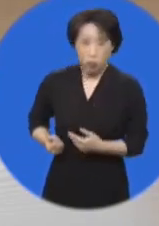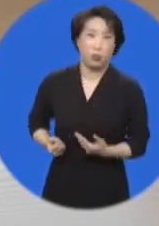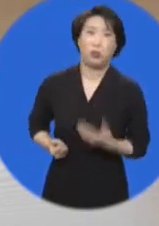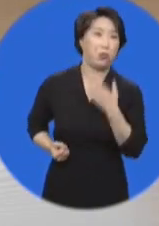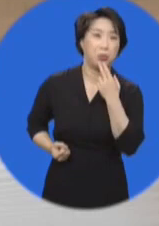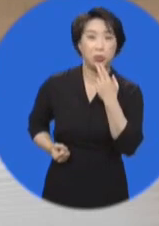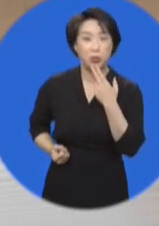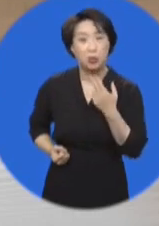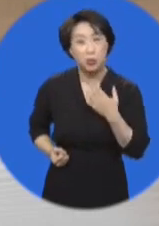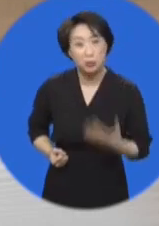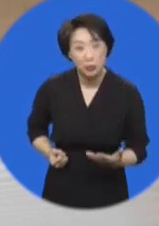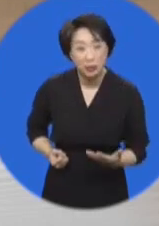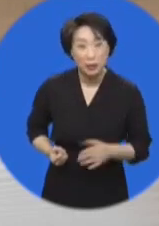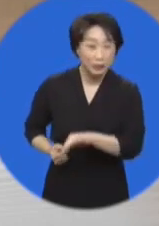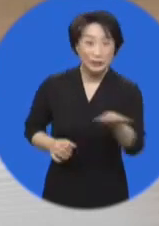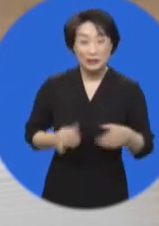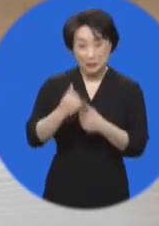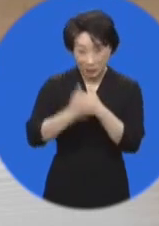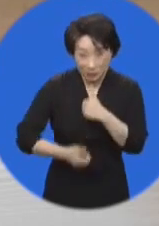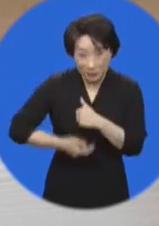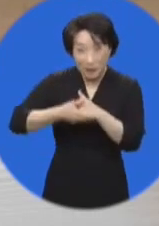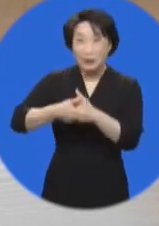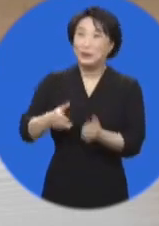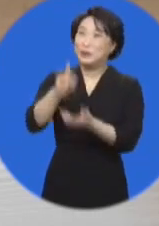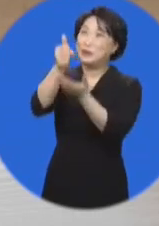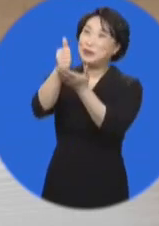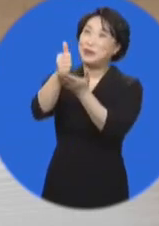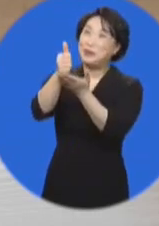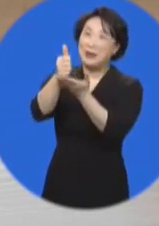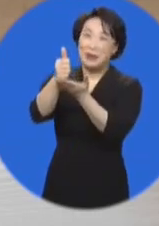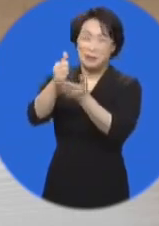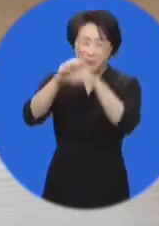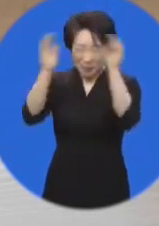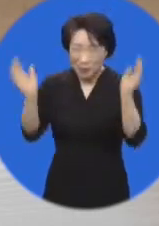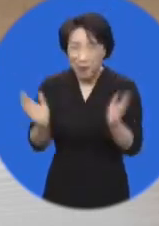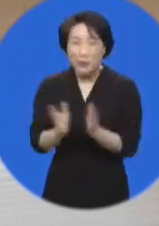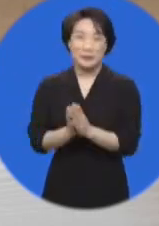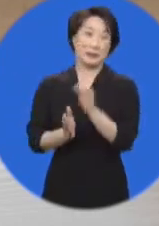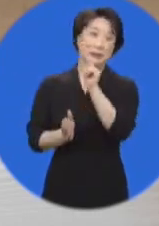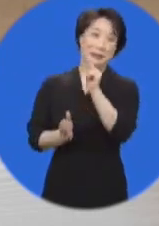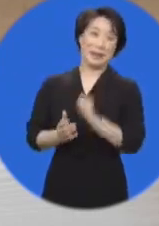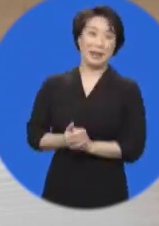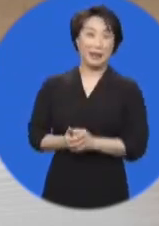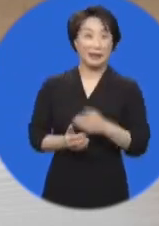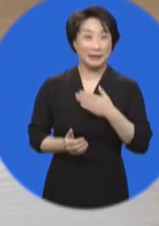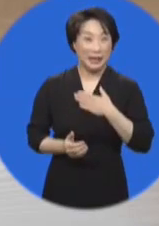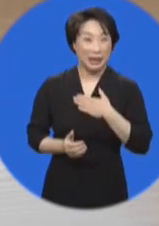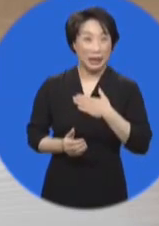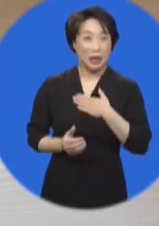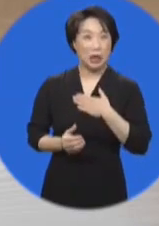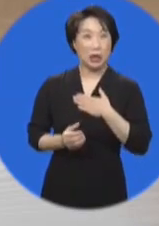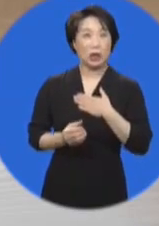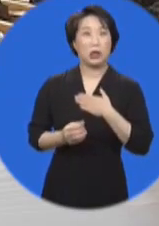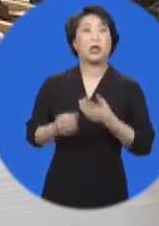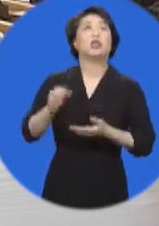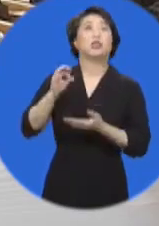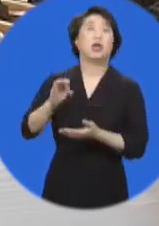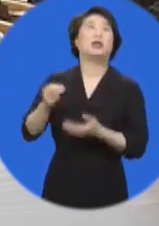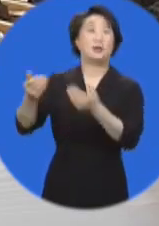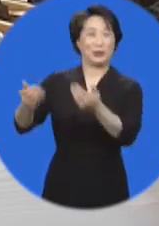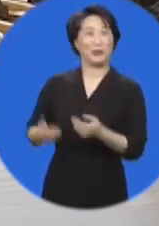근데 우리를 섬겨주신 우리 주님의 전체가 다 나에게 미천으로